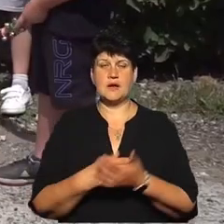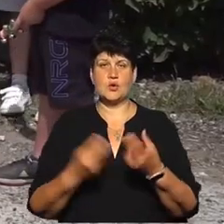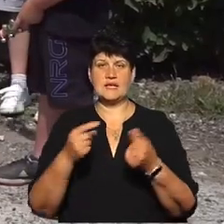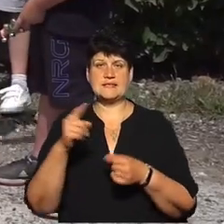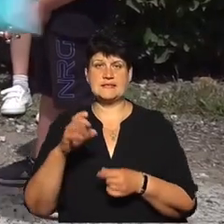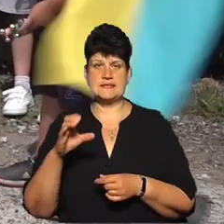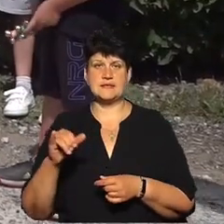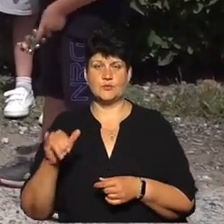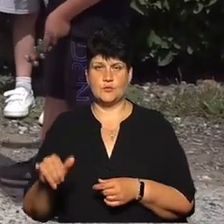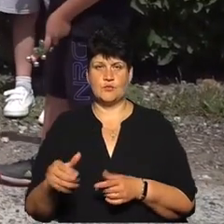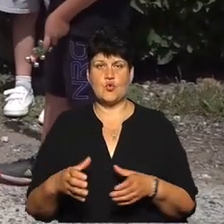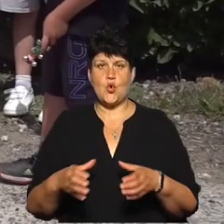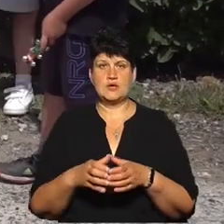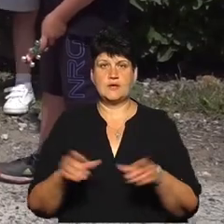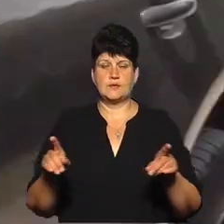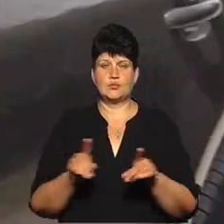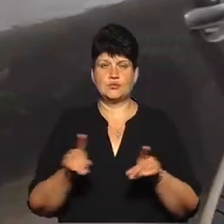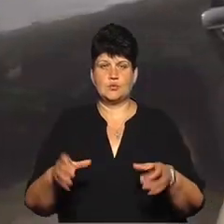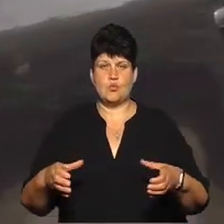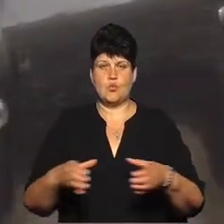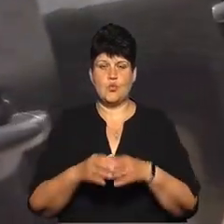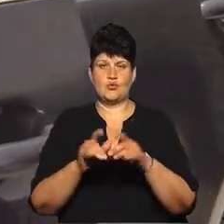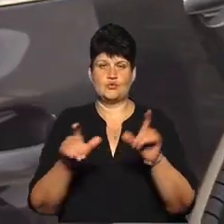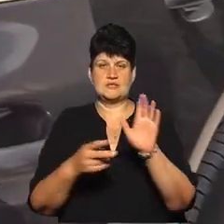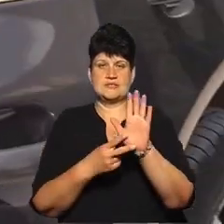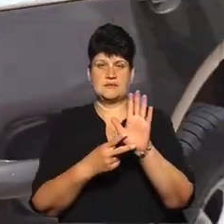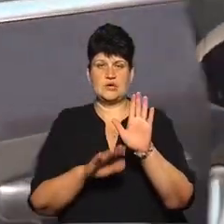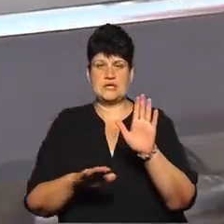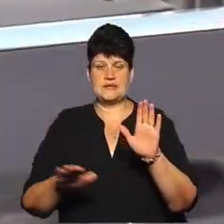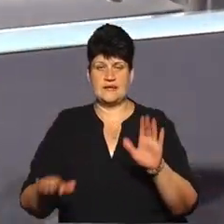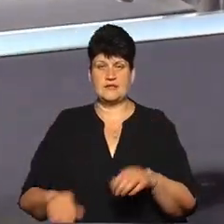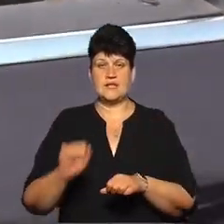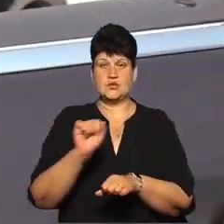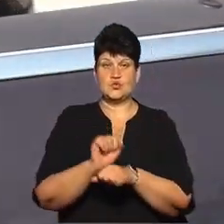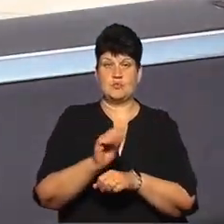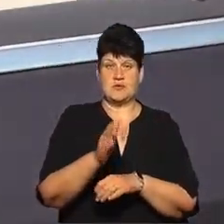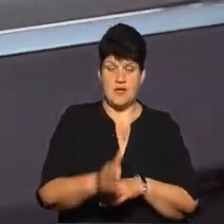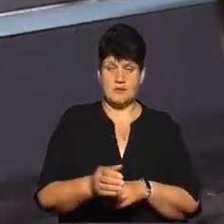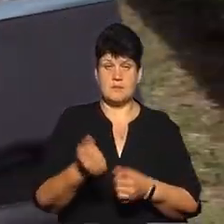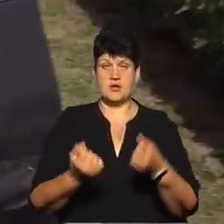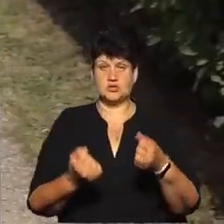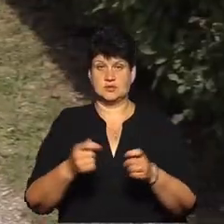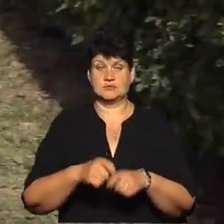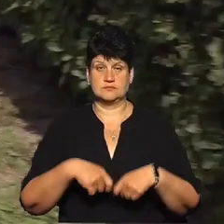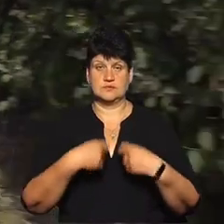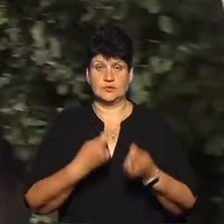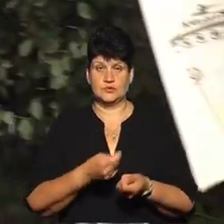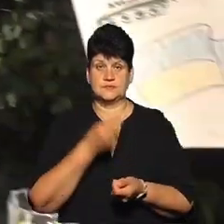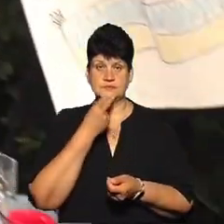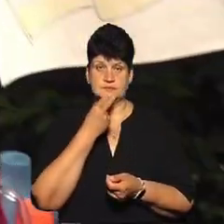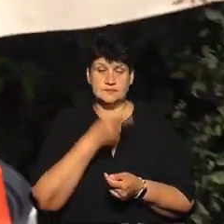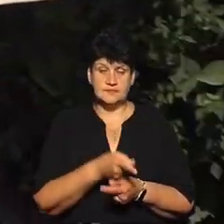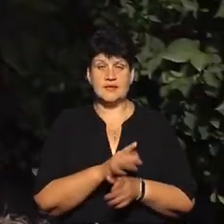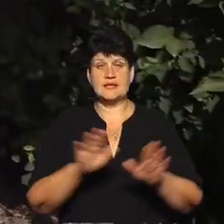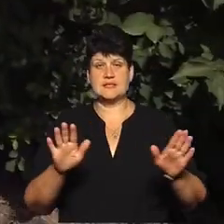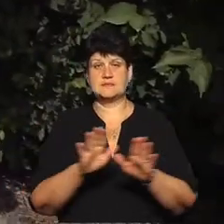У колективі музичного блокпосту семеро дітей. Вони зупиняють машини, пригощають водіїв випічкою і співають їм